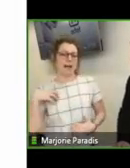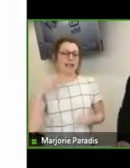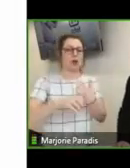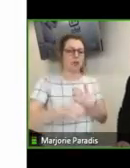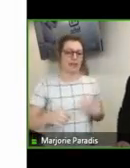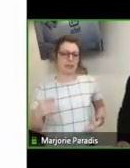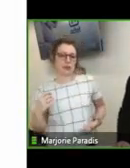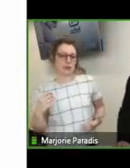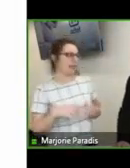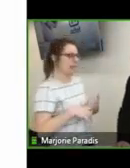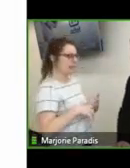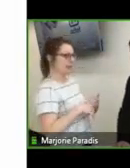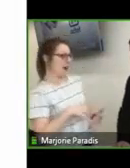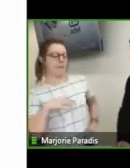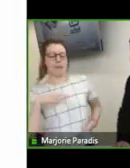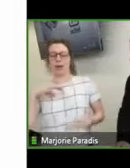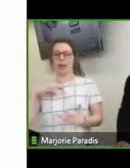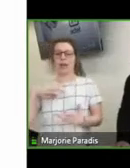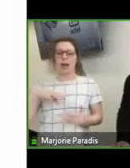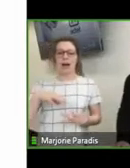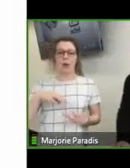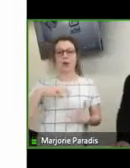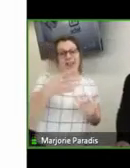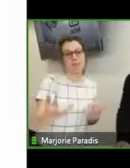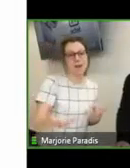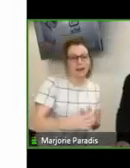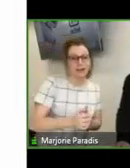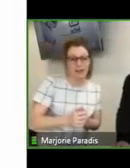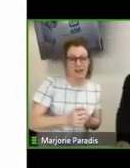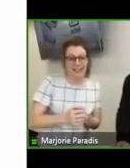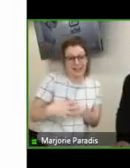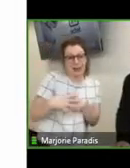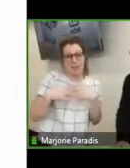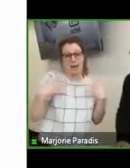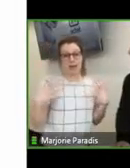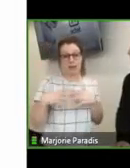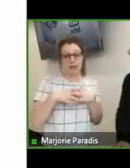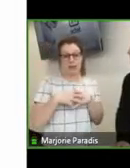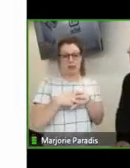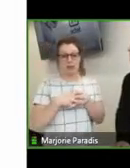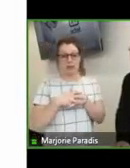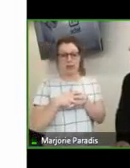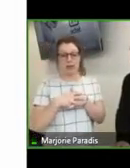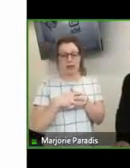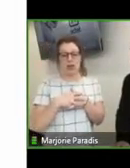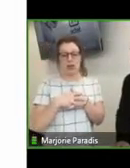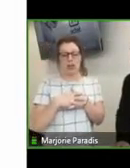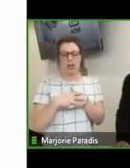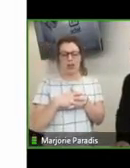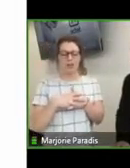rapport à la grosse machine journalistique, par rapport aux impacts extrêmement, là, aux enjeux